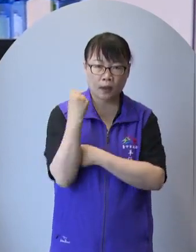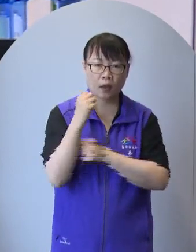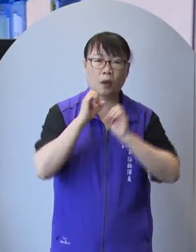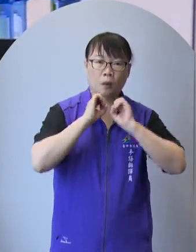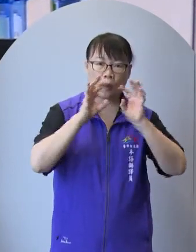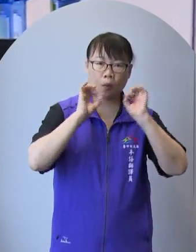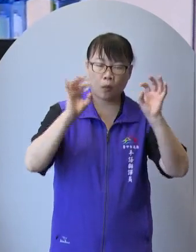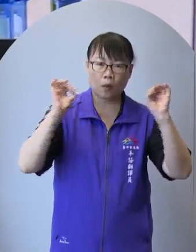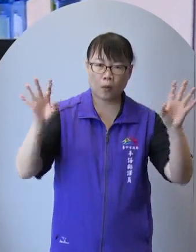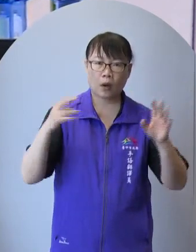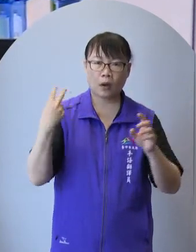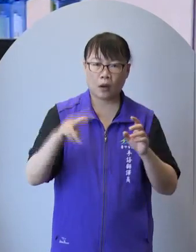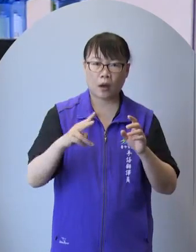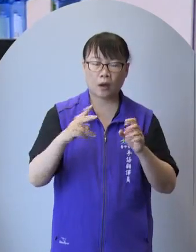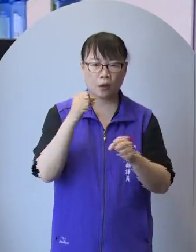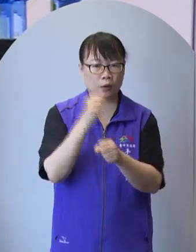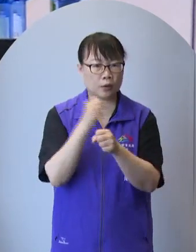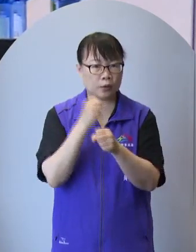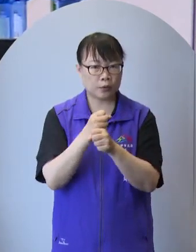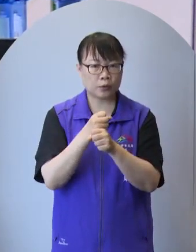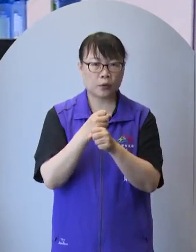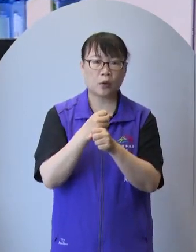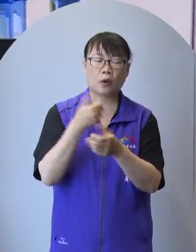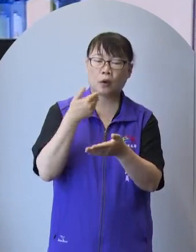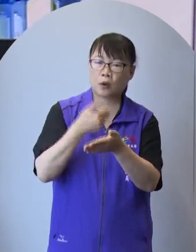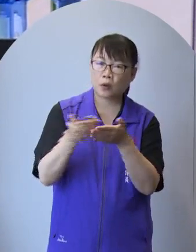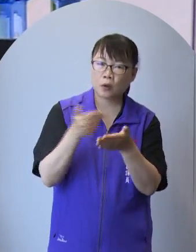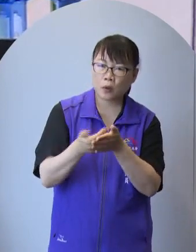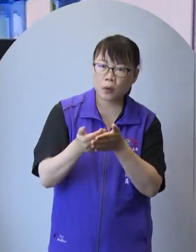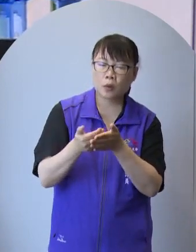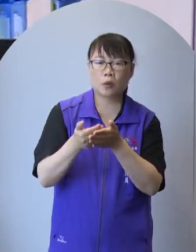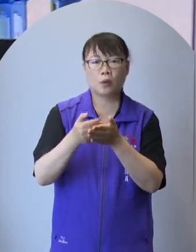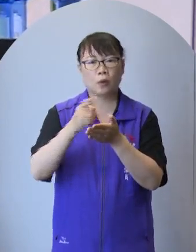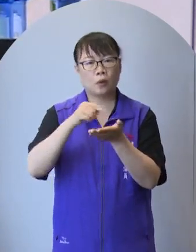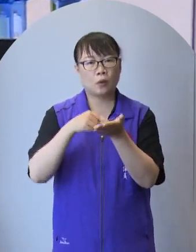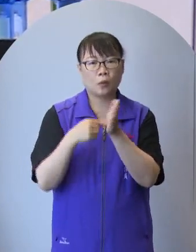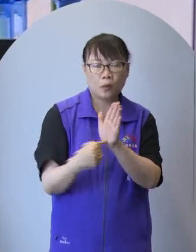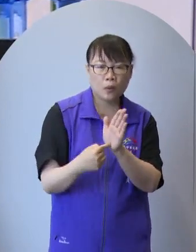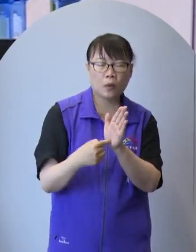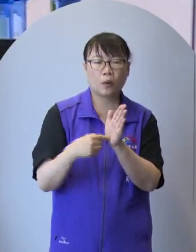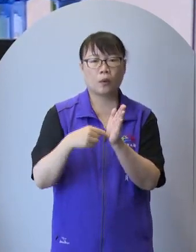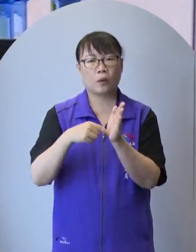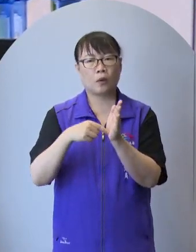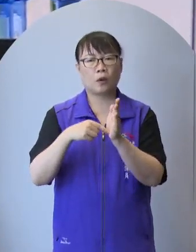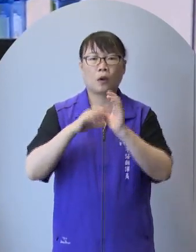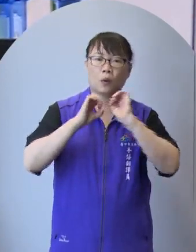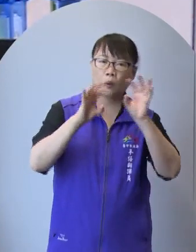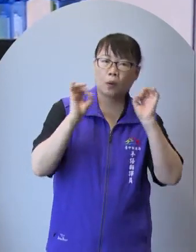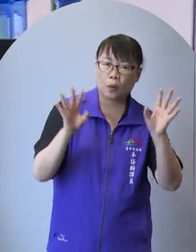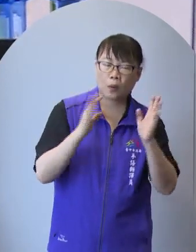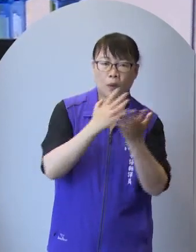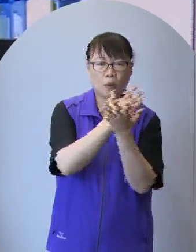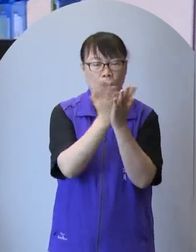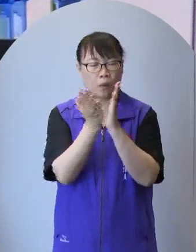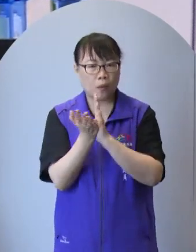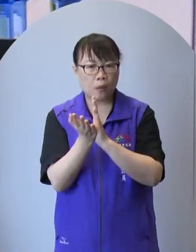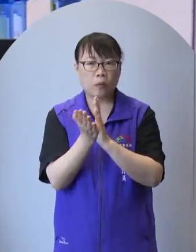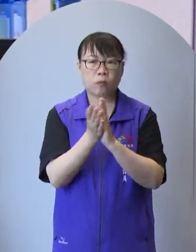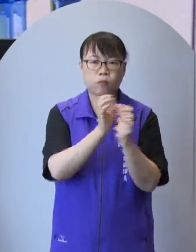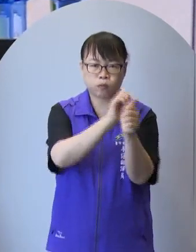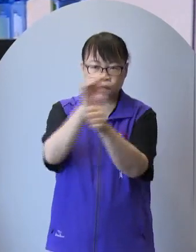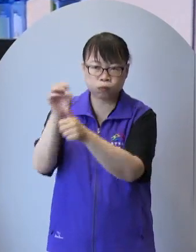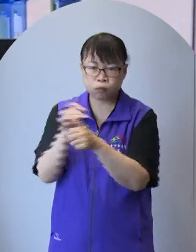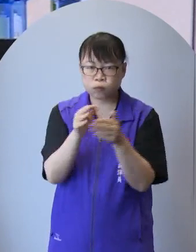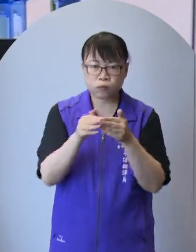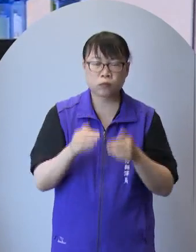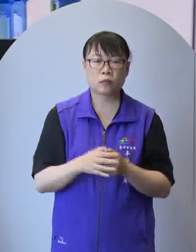及图卡哈，图卡或是各种的这个媒体通路的管道哈去来宣导给民众跟商家。